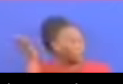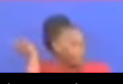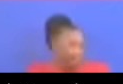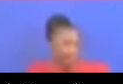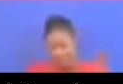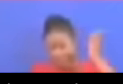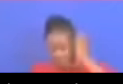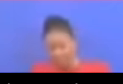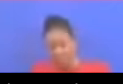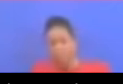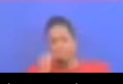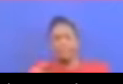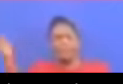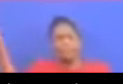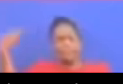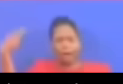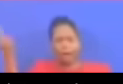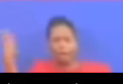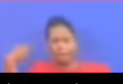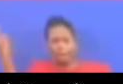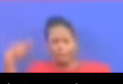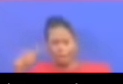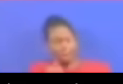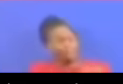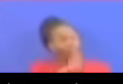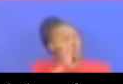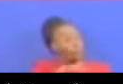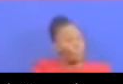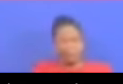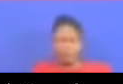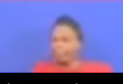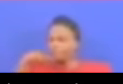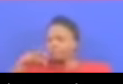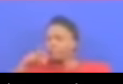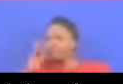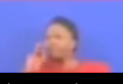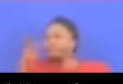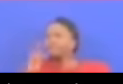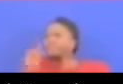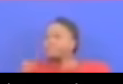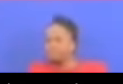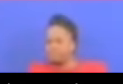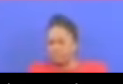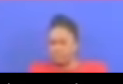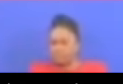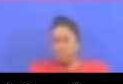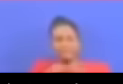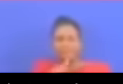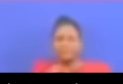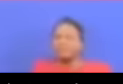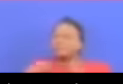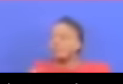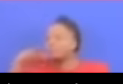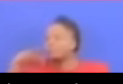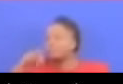risasi ana risasi kichwani na viongozi wapo na P3 walitoa wapo waliotoa hiyo PFC wapo.